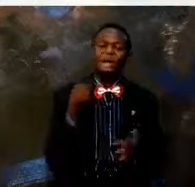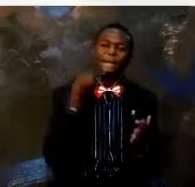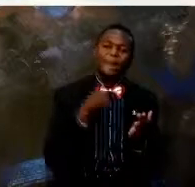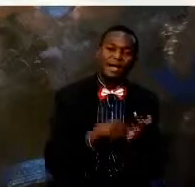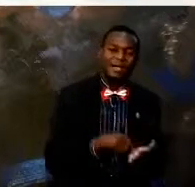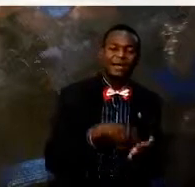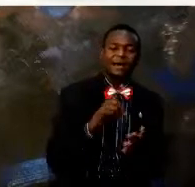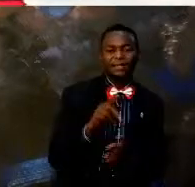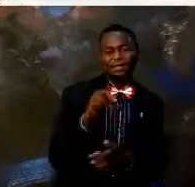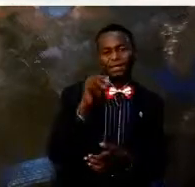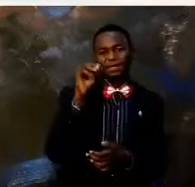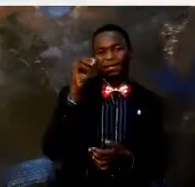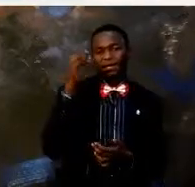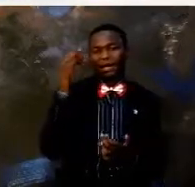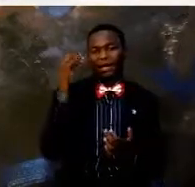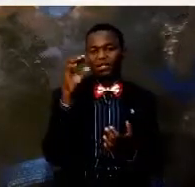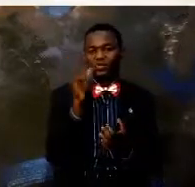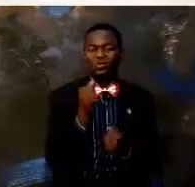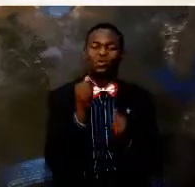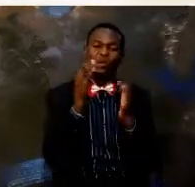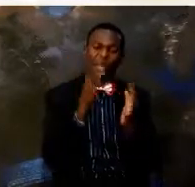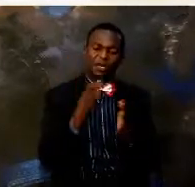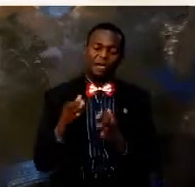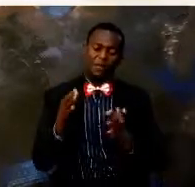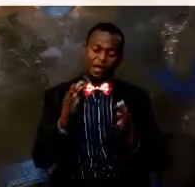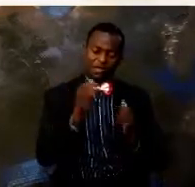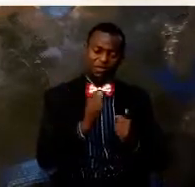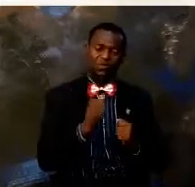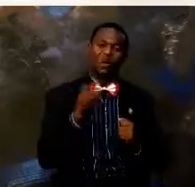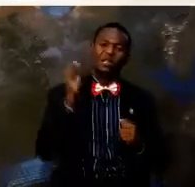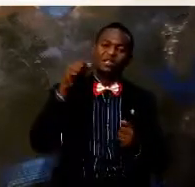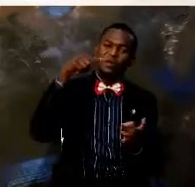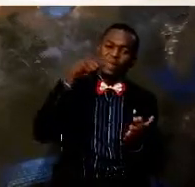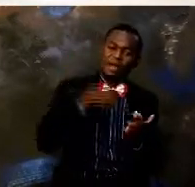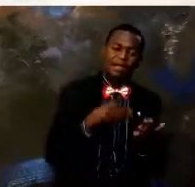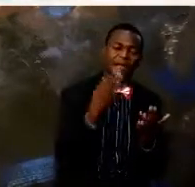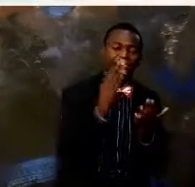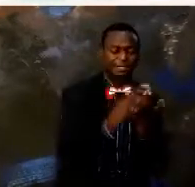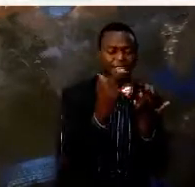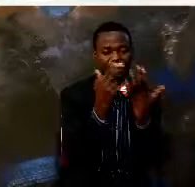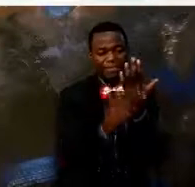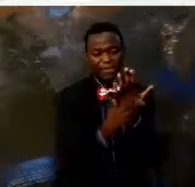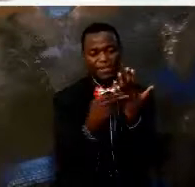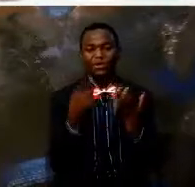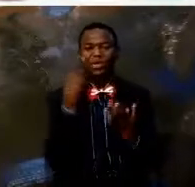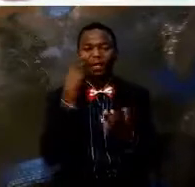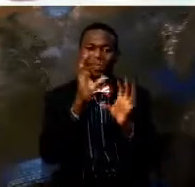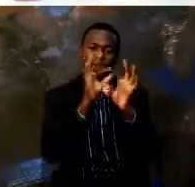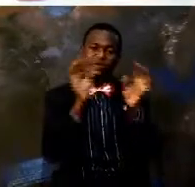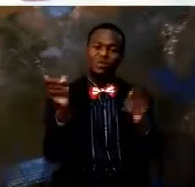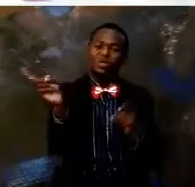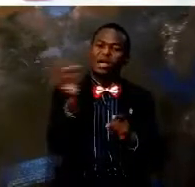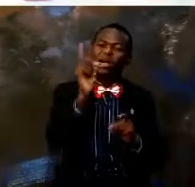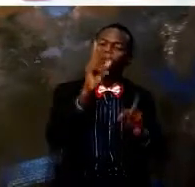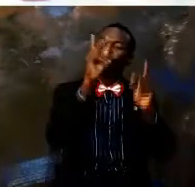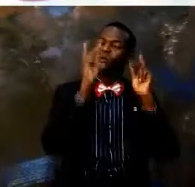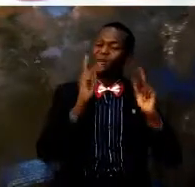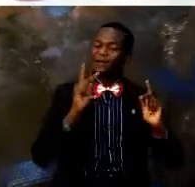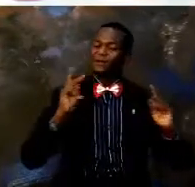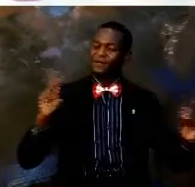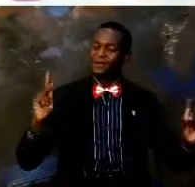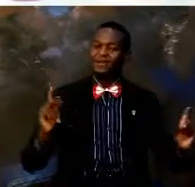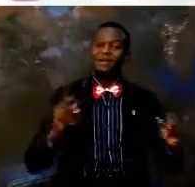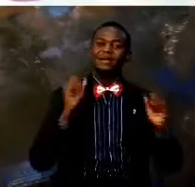yashumdi, aliutoa binadamu akauchukua. Na ndio maana katika Biblia tunaenda kuangalia vizuri, hakuwa wa kawaida